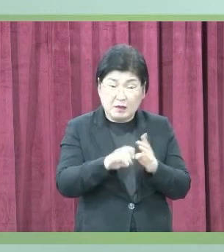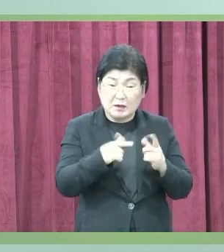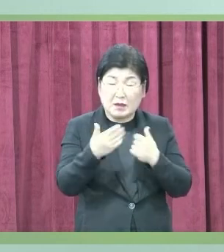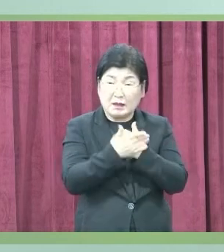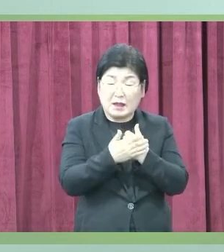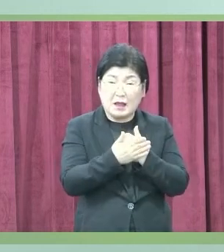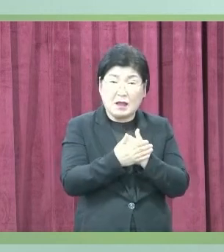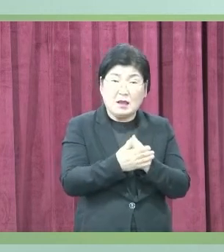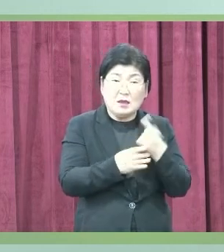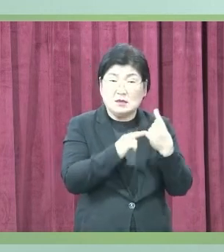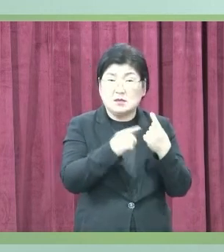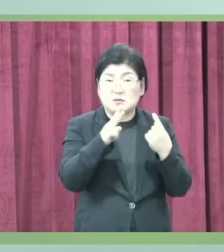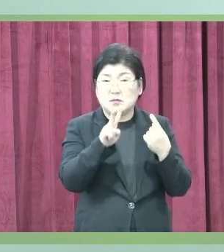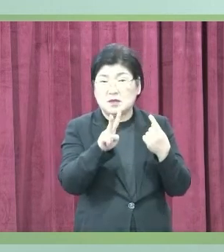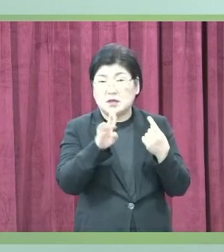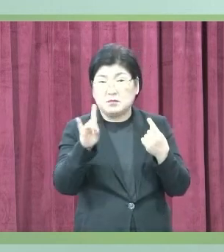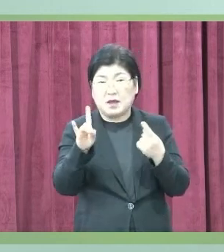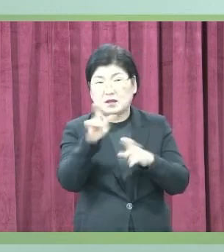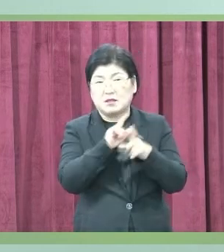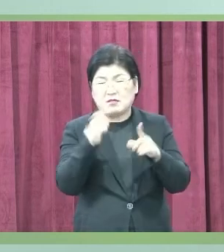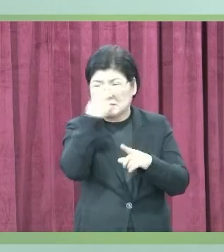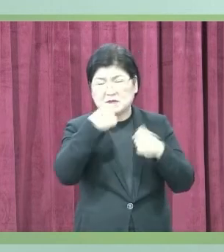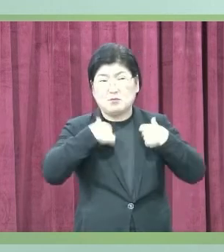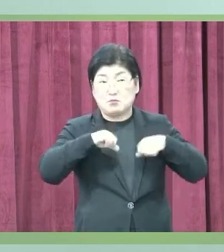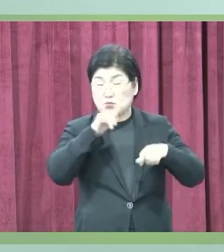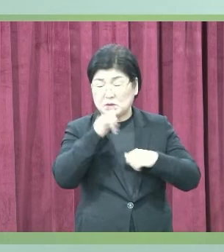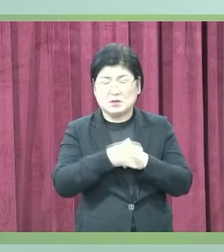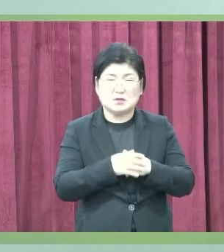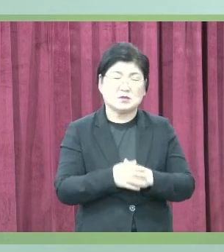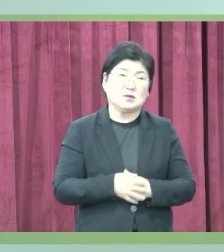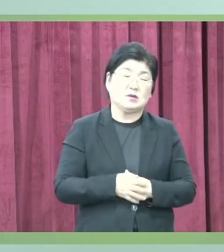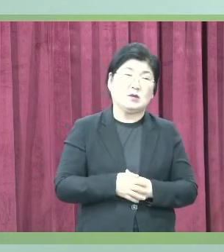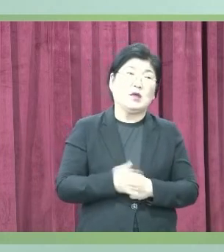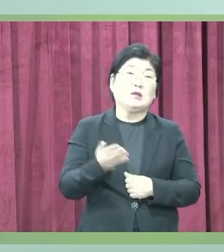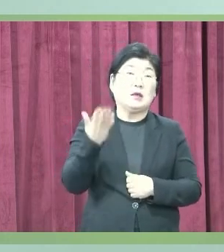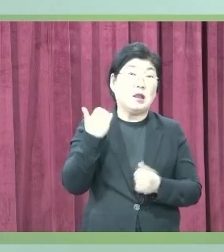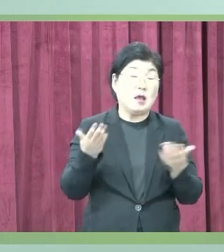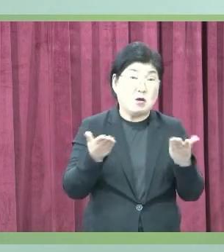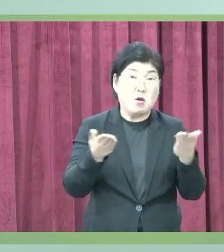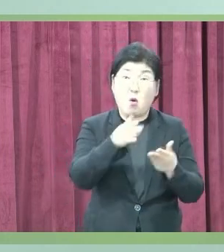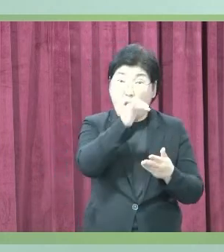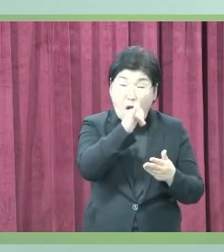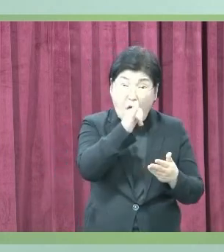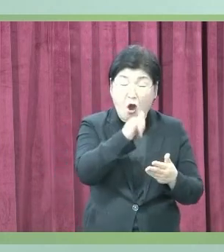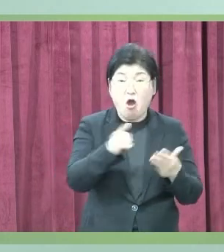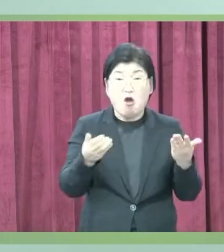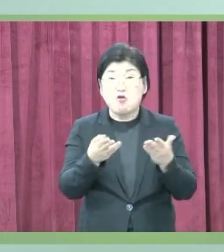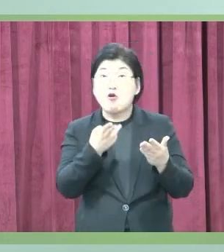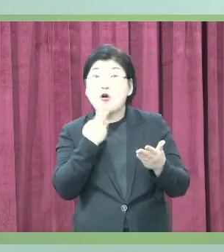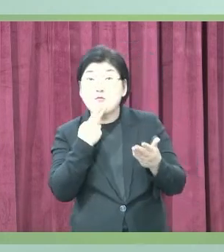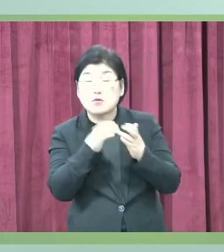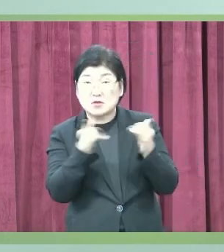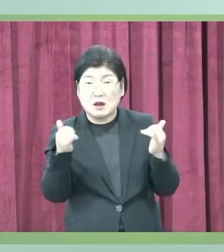1.2배 미수검률이 더 높은 것으로 나타났습니다. 지난주 수입 목적으로 근로를 한 경우에 비해서 그렇지 않은